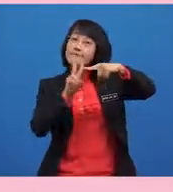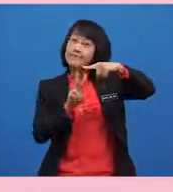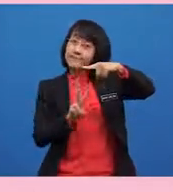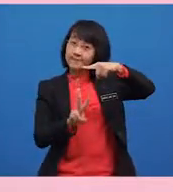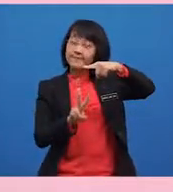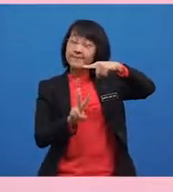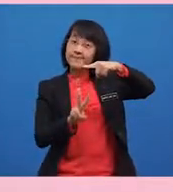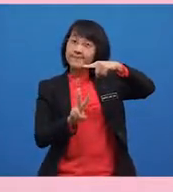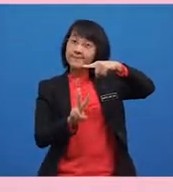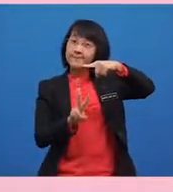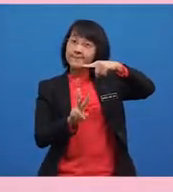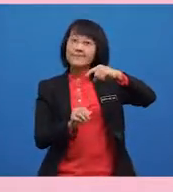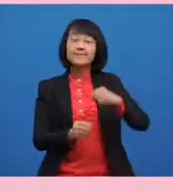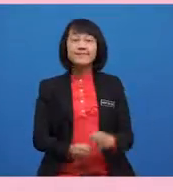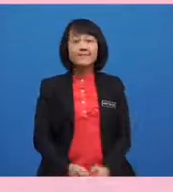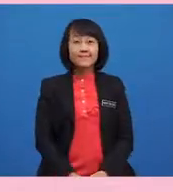1/2.